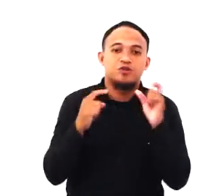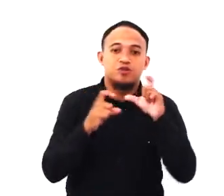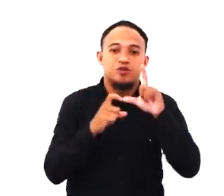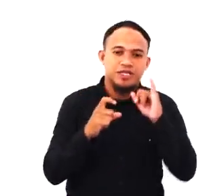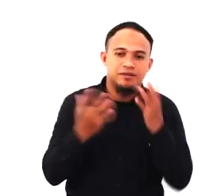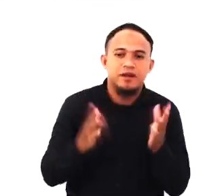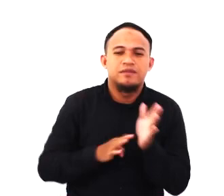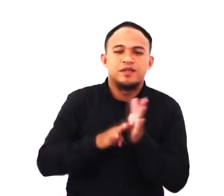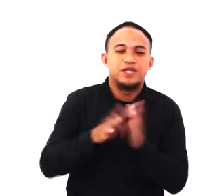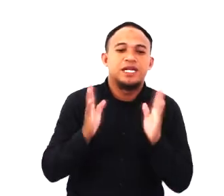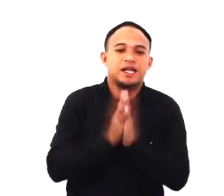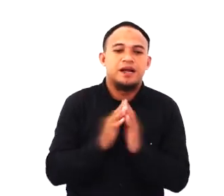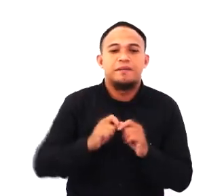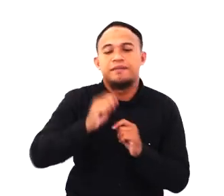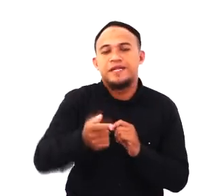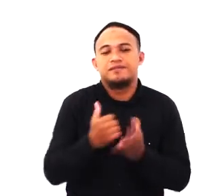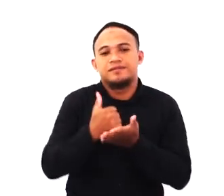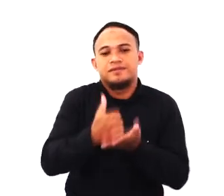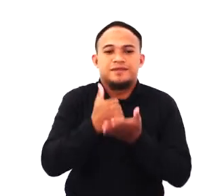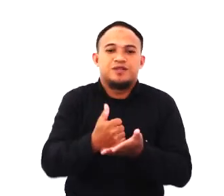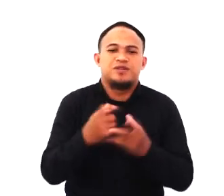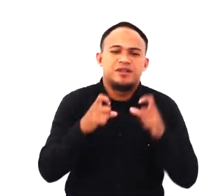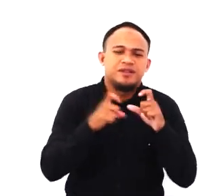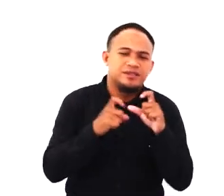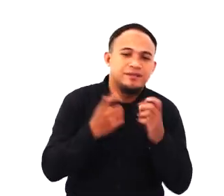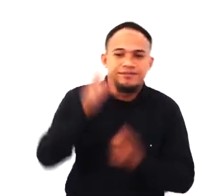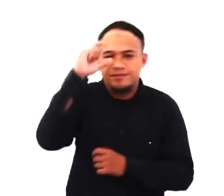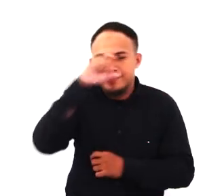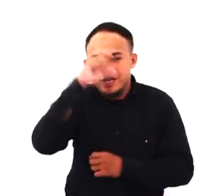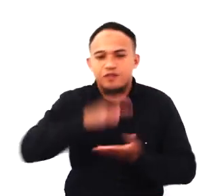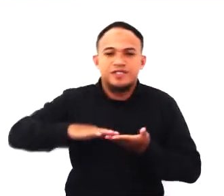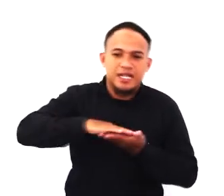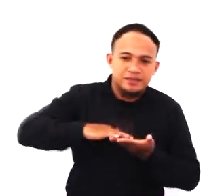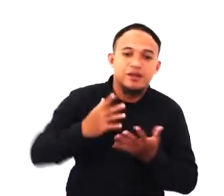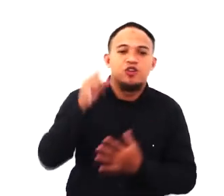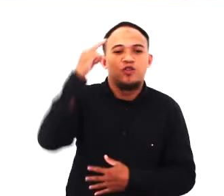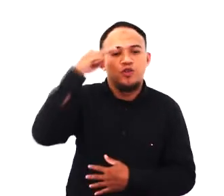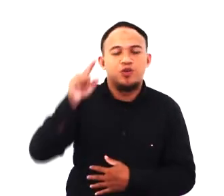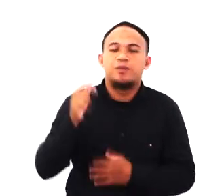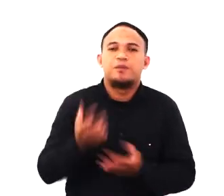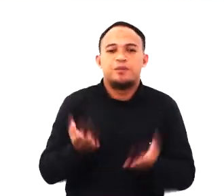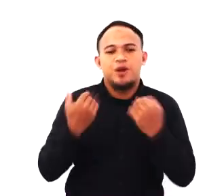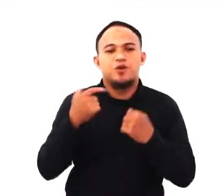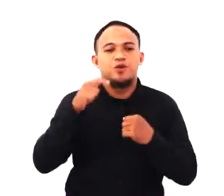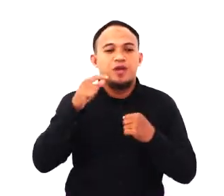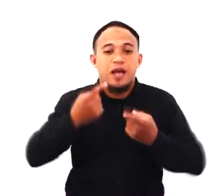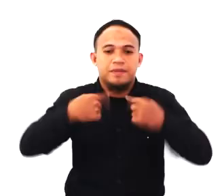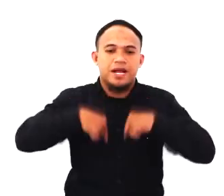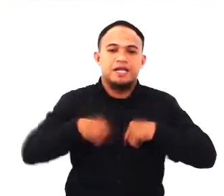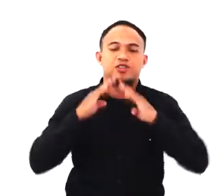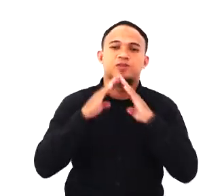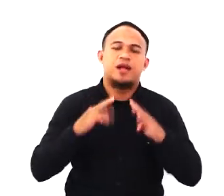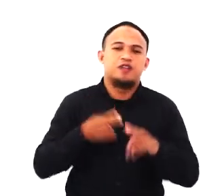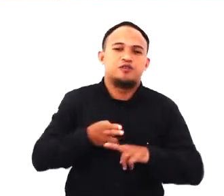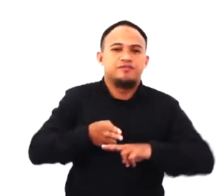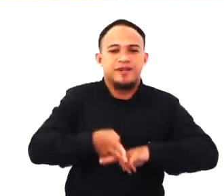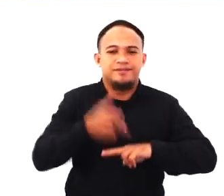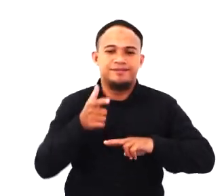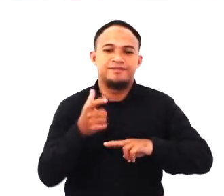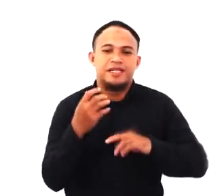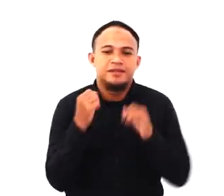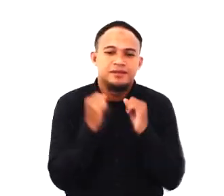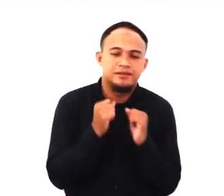Gubernur Gorontalo Rusli Habibie meninjau dan memberikan bantuan sekaligus mencarikan solusi untuk